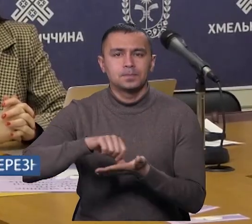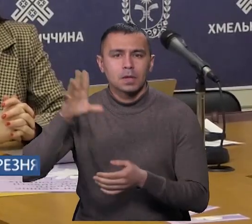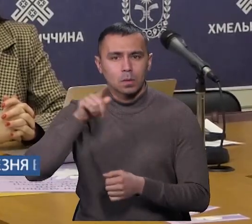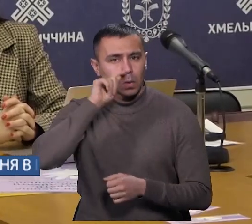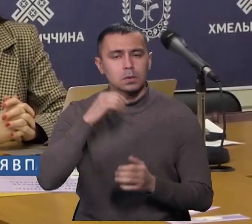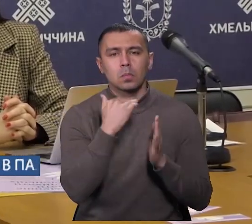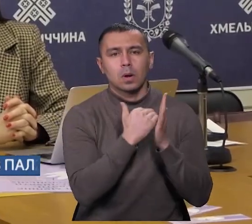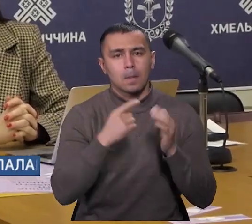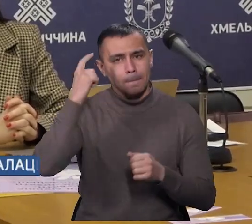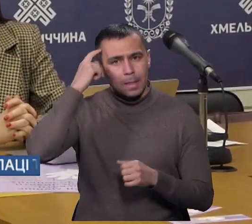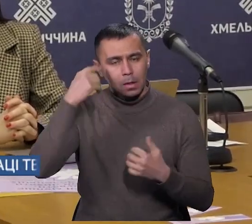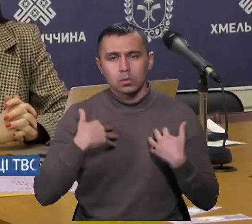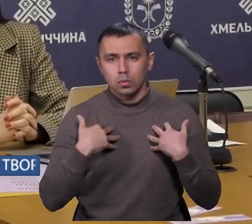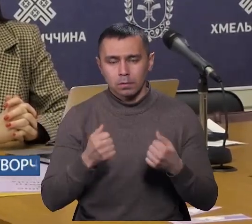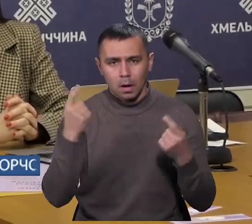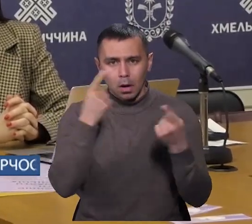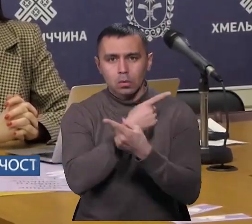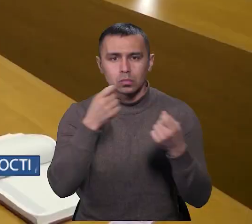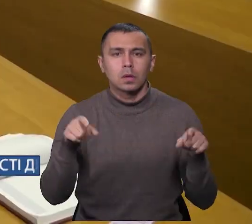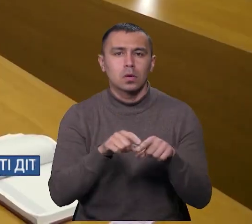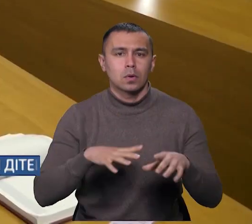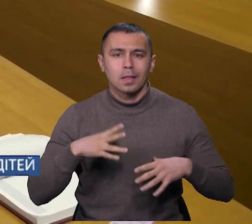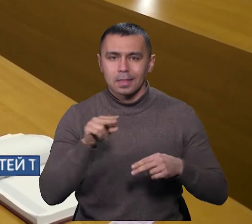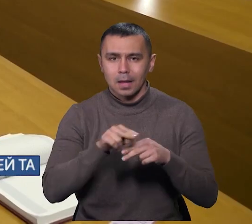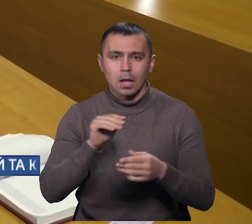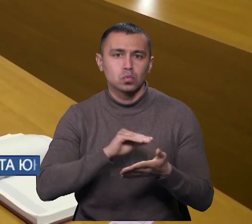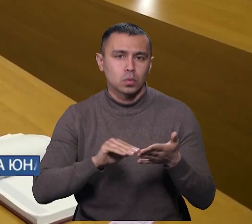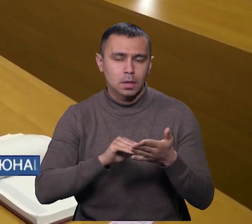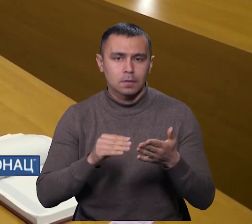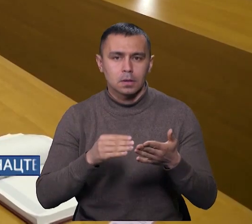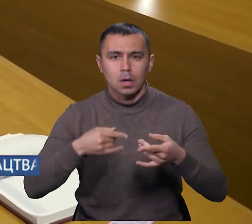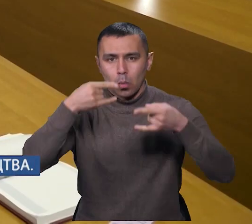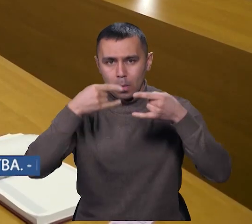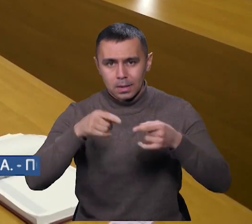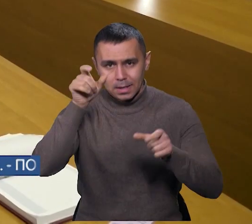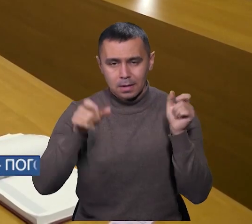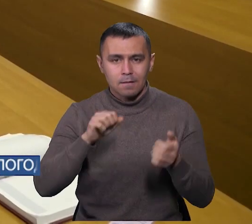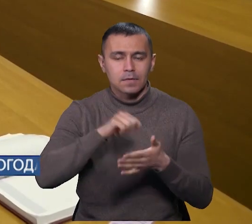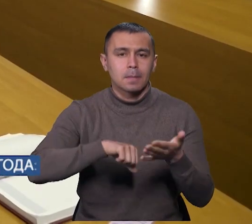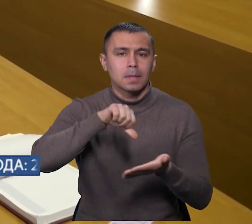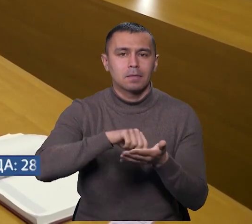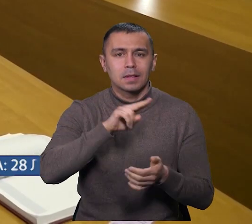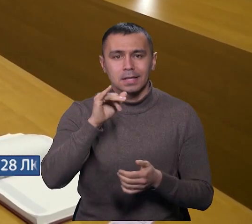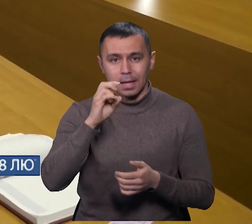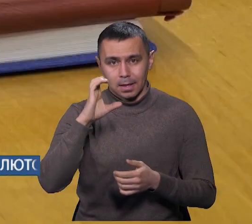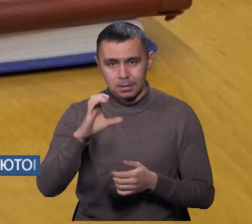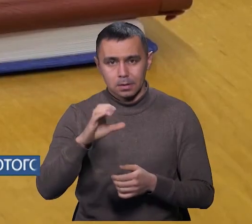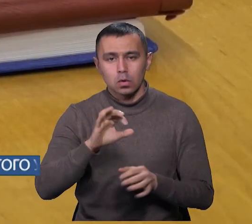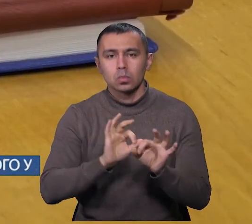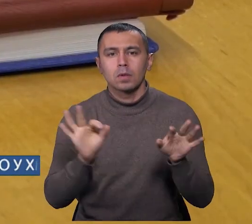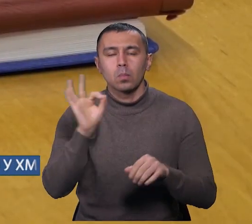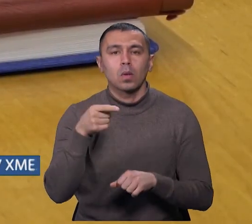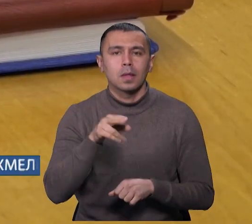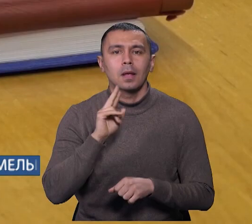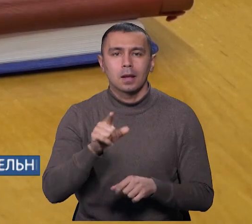всеукраїнської програми ментального здоров'я анонсують також тренінг для журналістів та комунікаційників від представників ДСНС. Розповідатимуть про